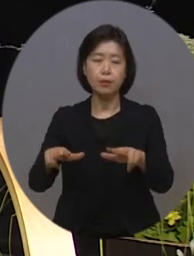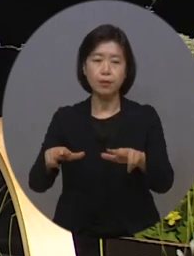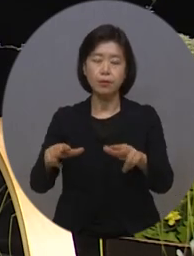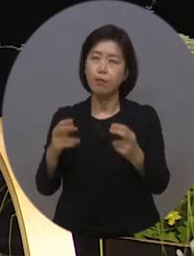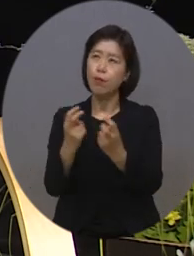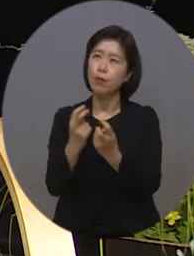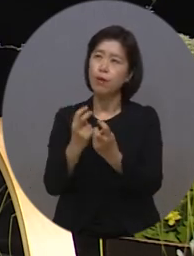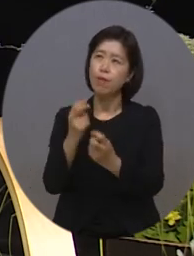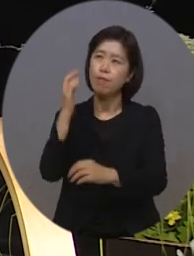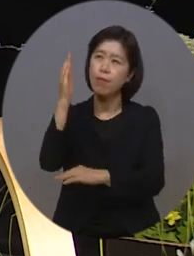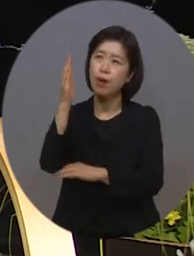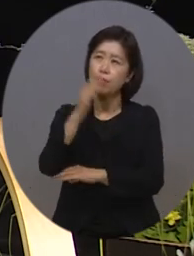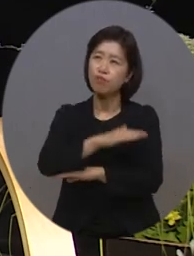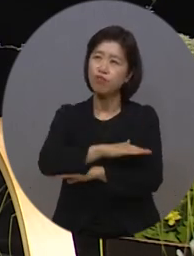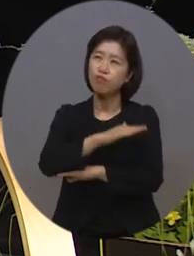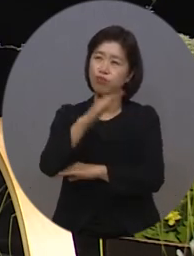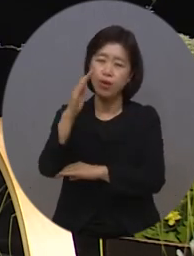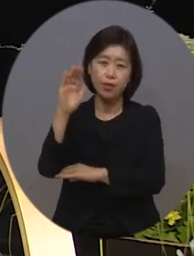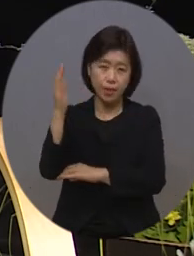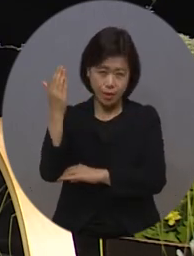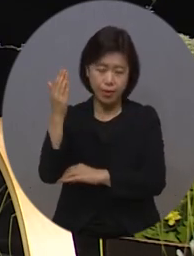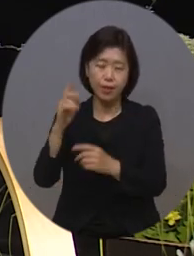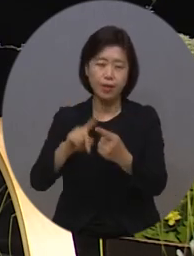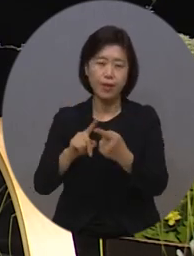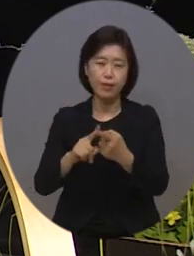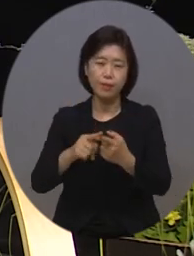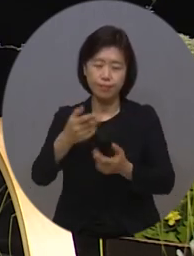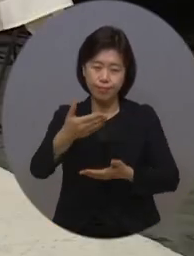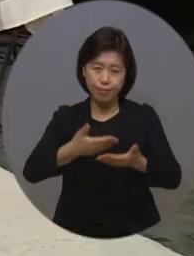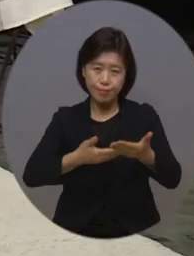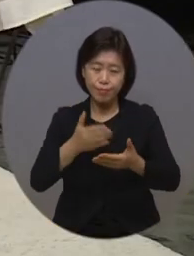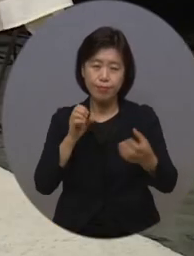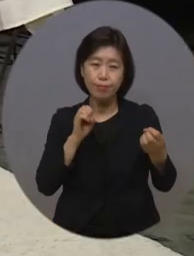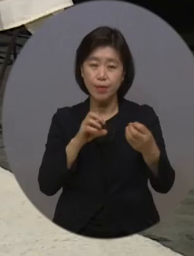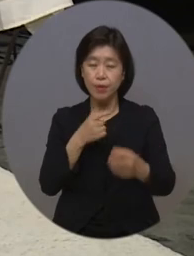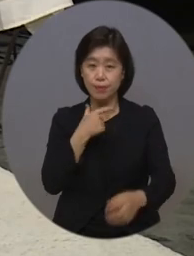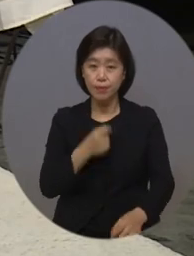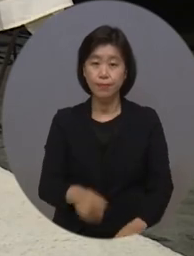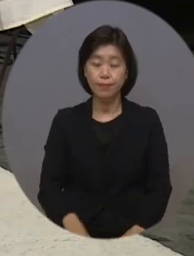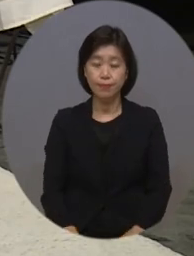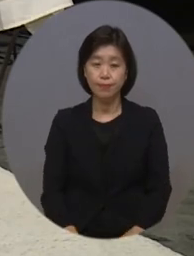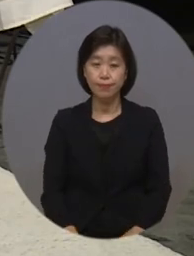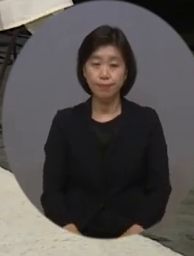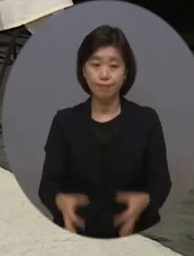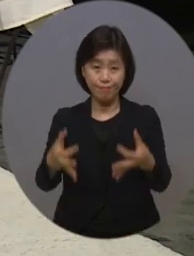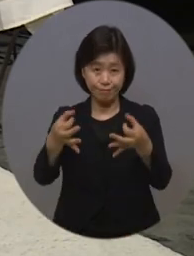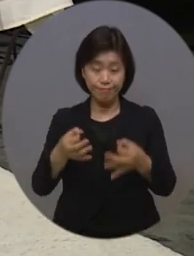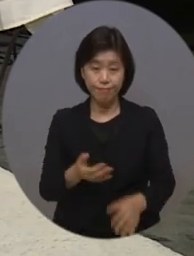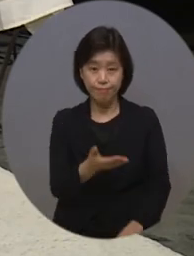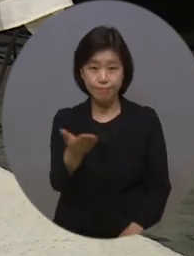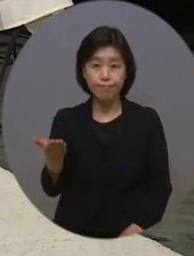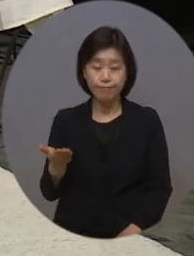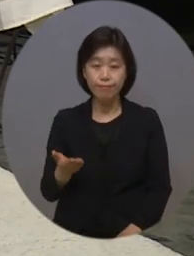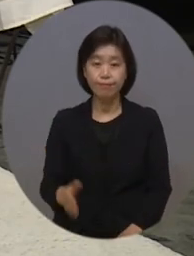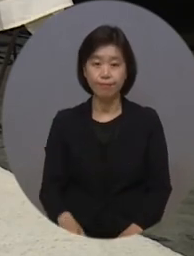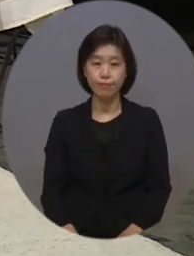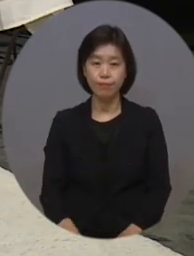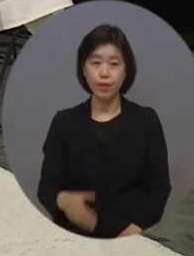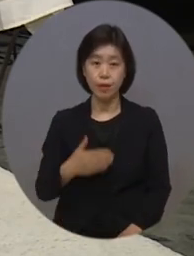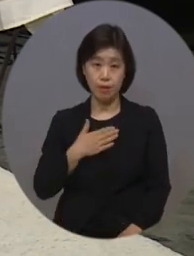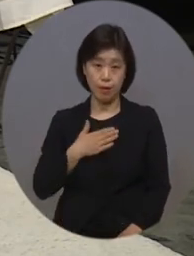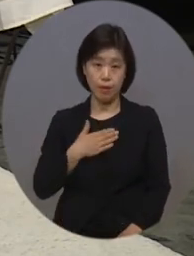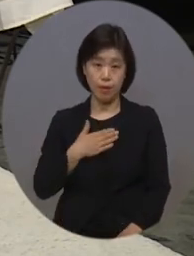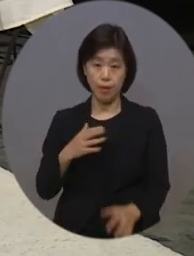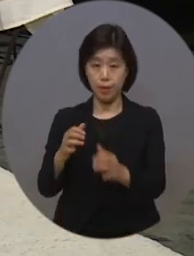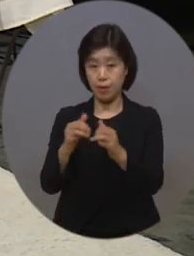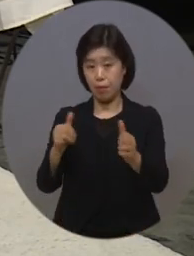되었는지 이야기 나누고 싶어집니다. 시청자 여러분, 저는 차림새로서